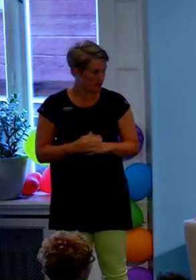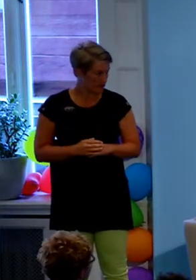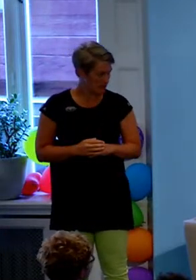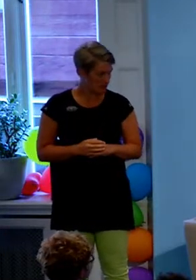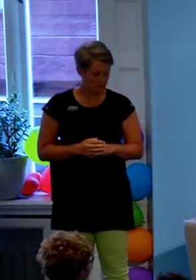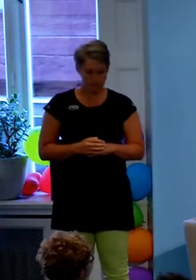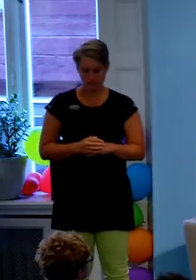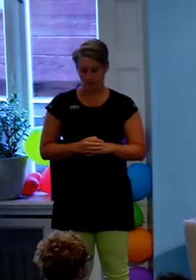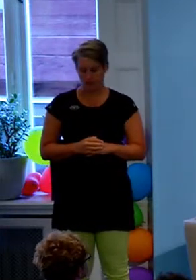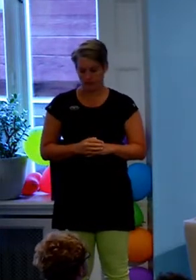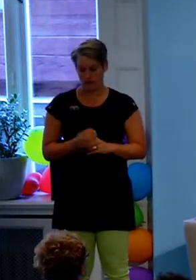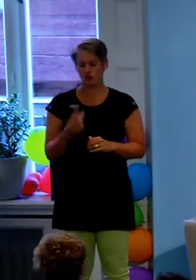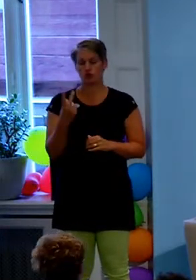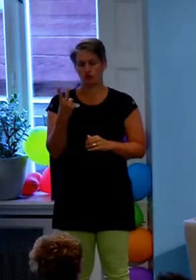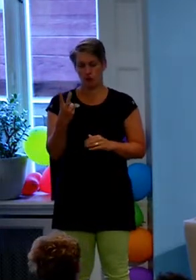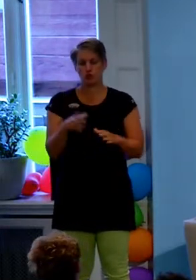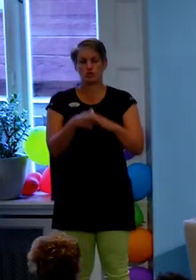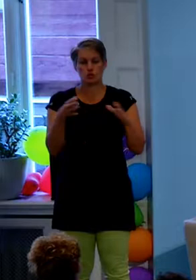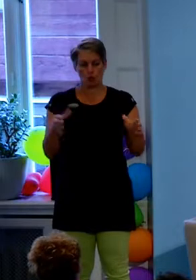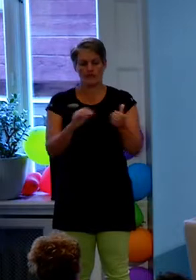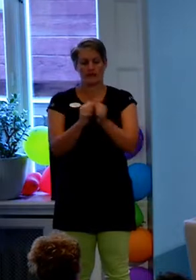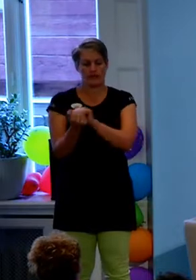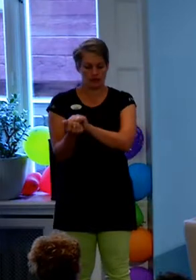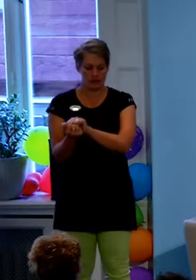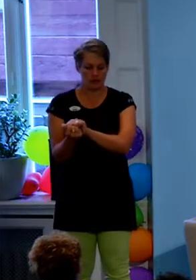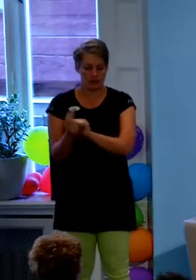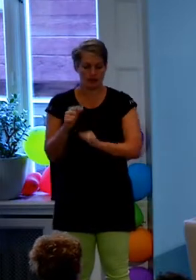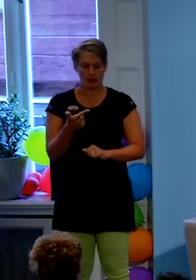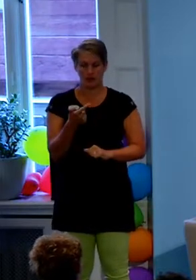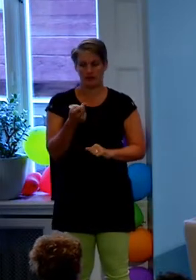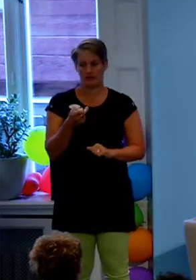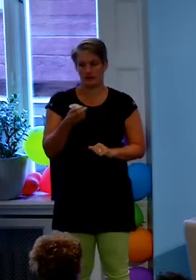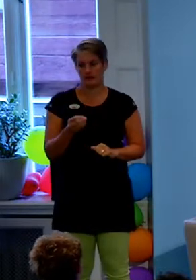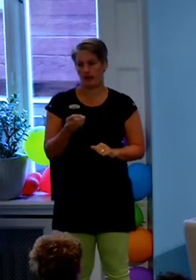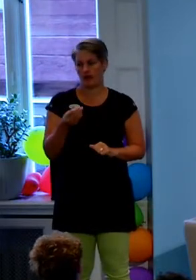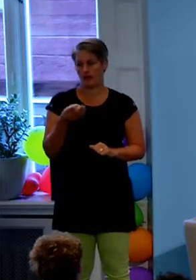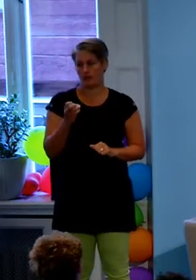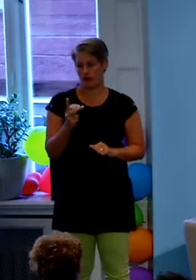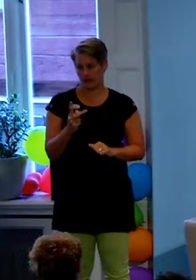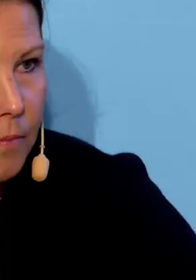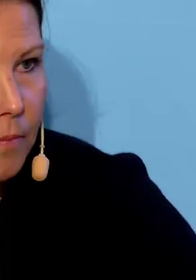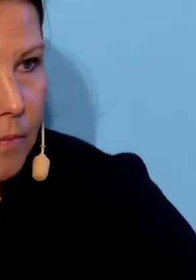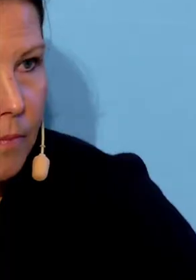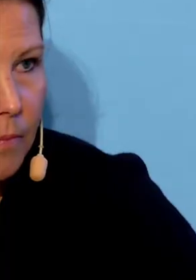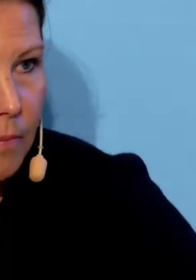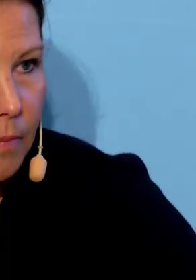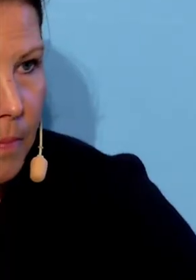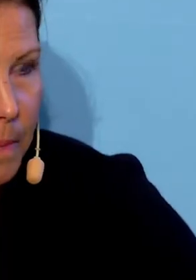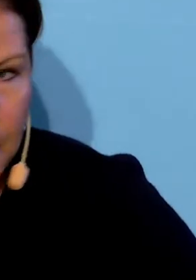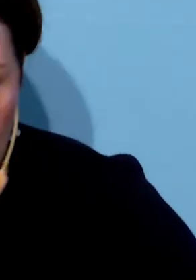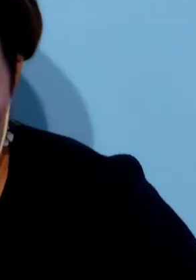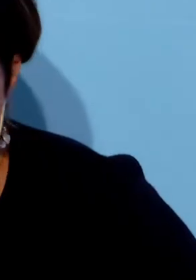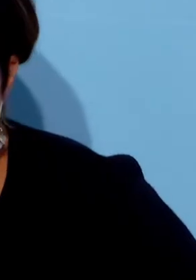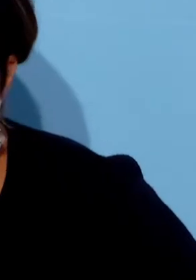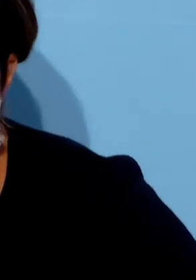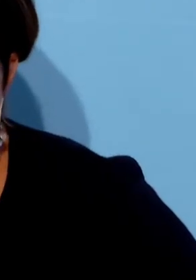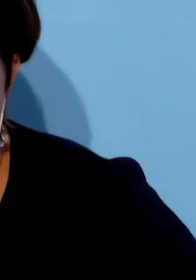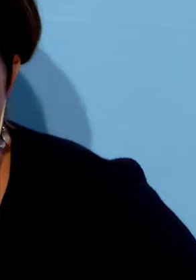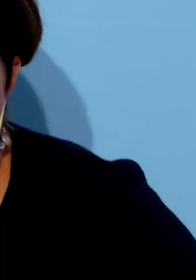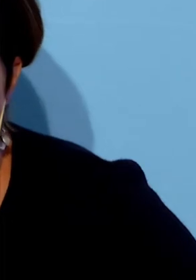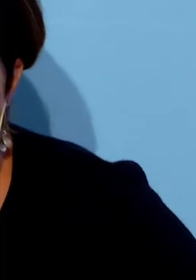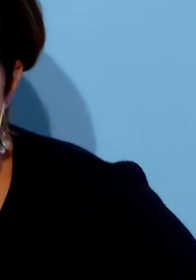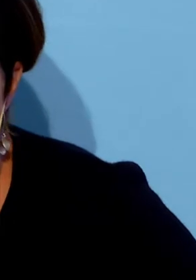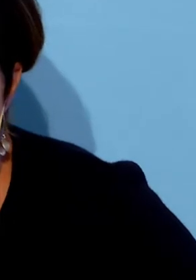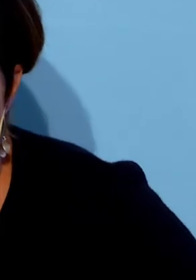uppe i två stora förändringar för Tetra Pak. Det första är, nu jobbar jag som hållbarhetsansvarig i Europa och